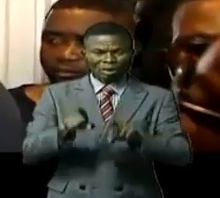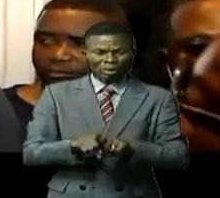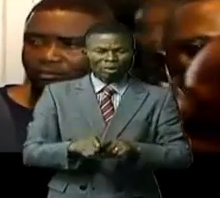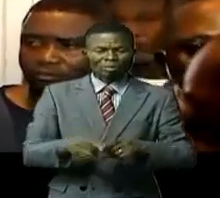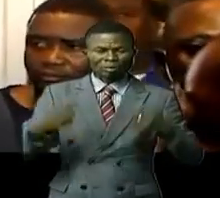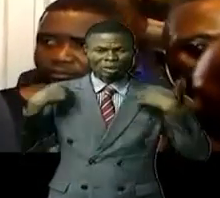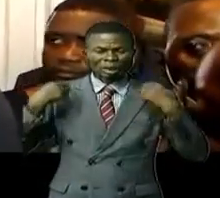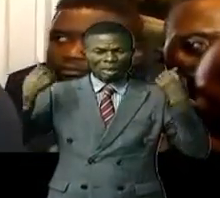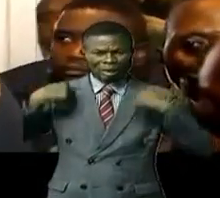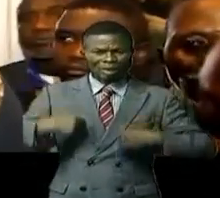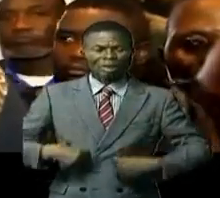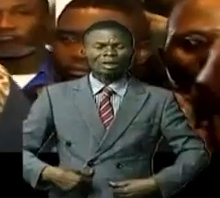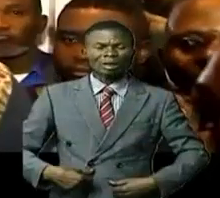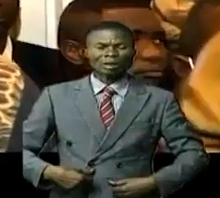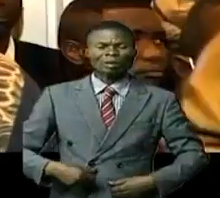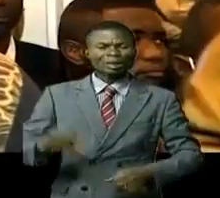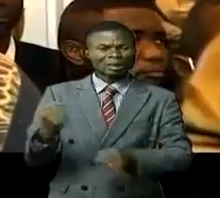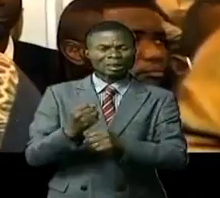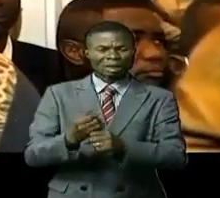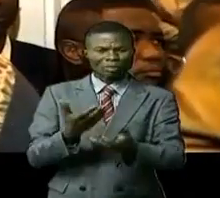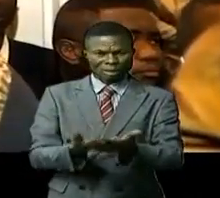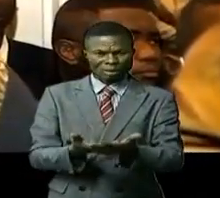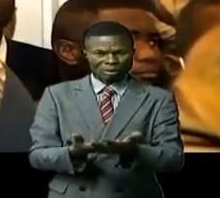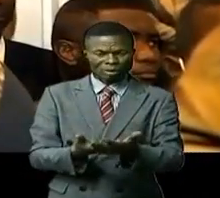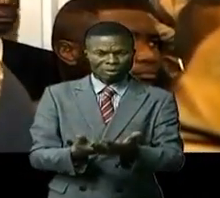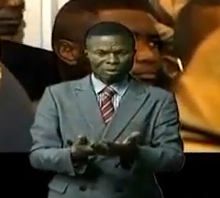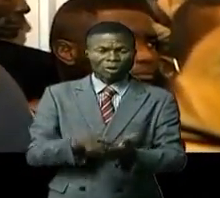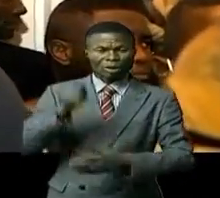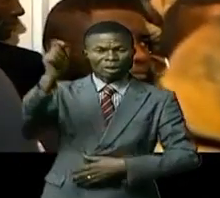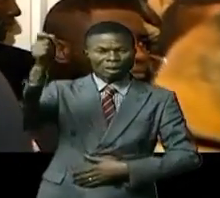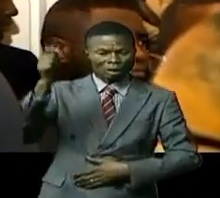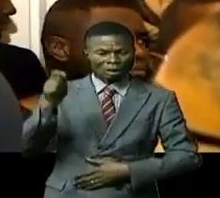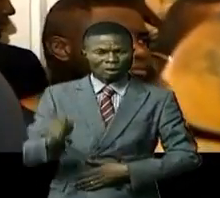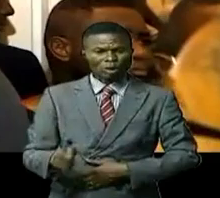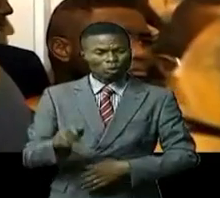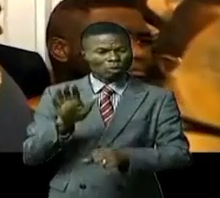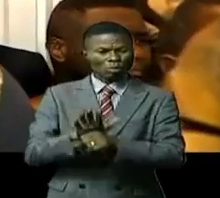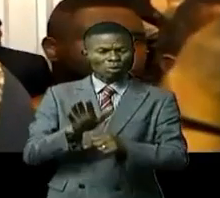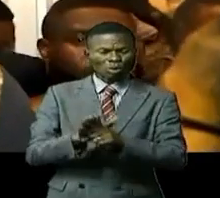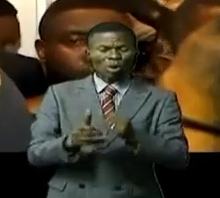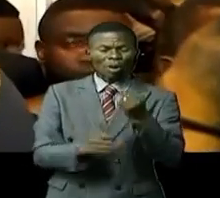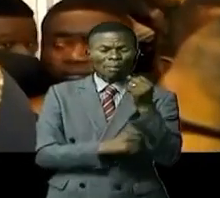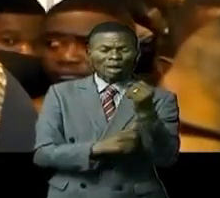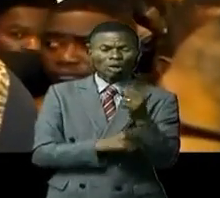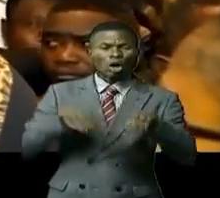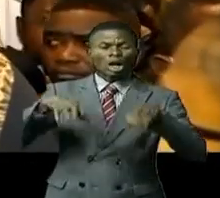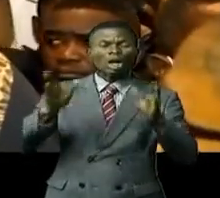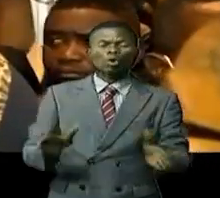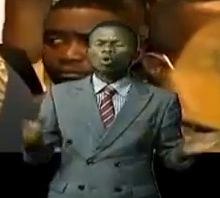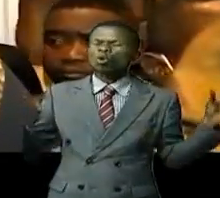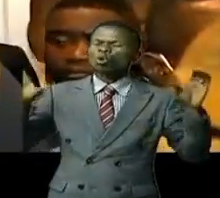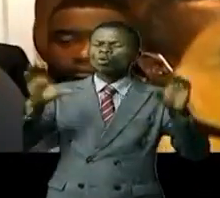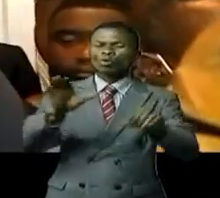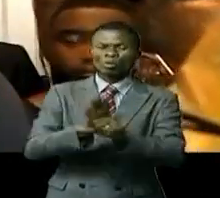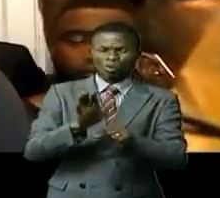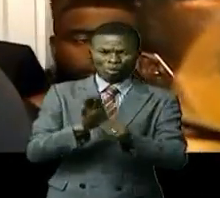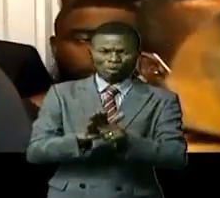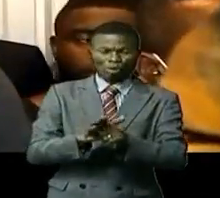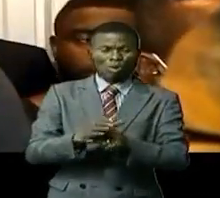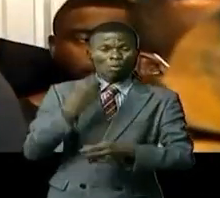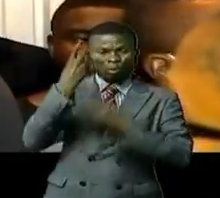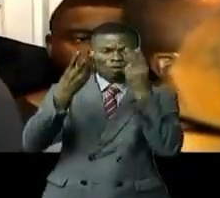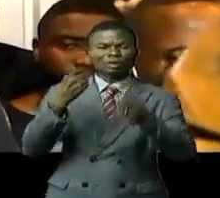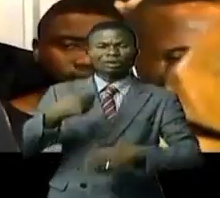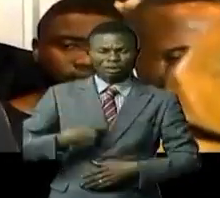pour pompiers. Les combattants étaient tellement nombreux que la salle est non seulement été